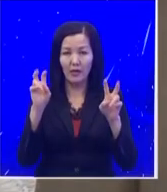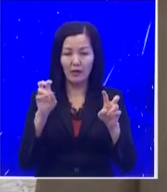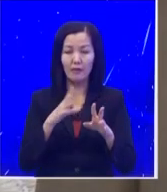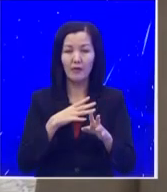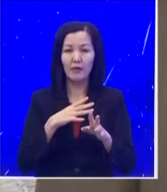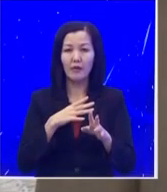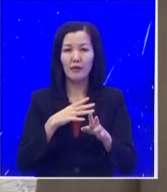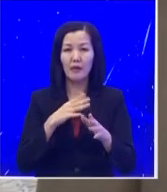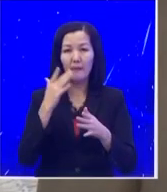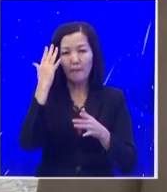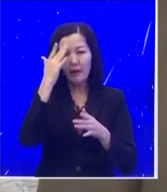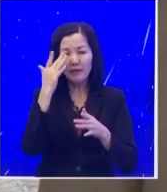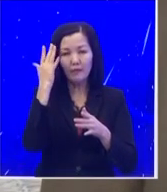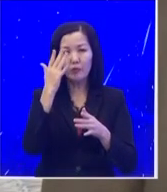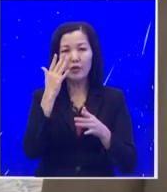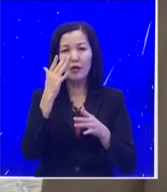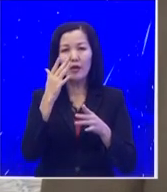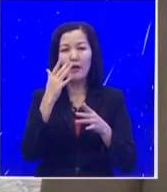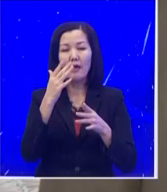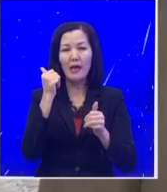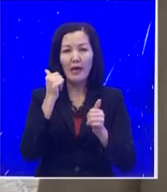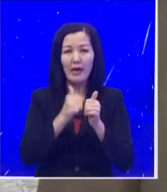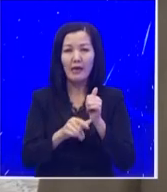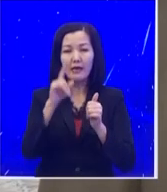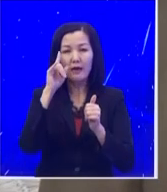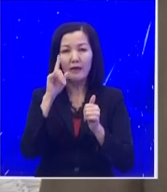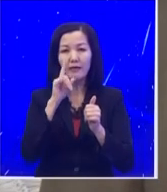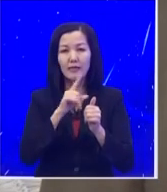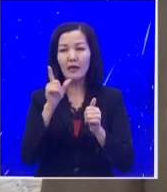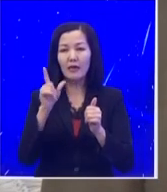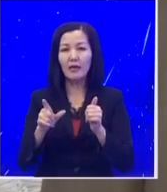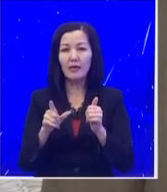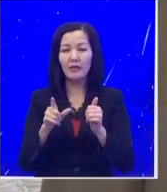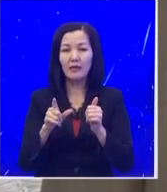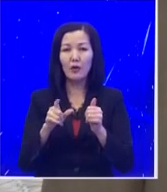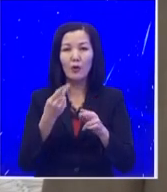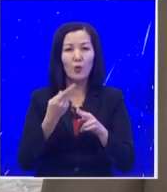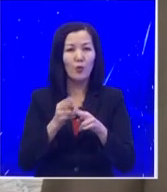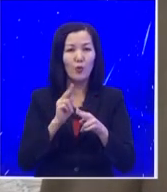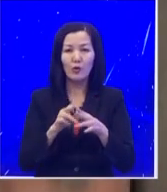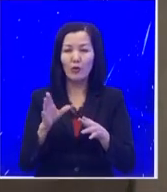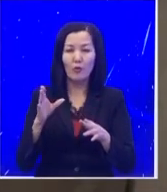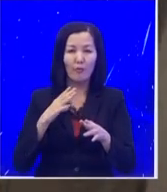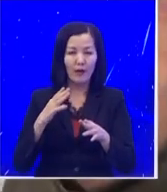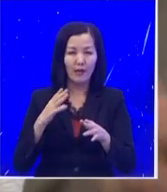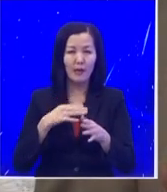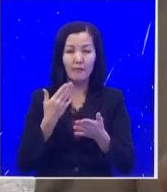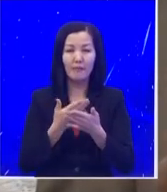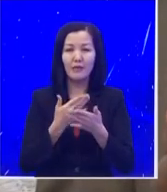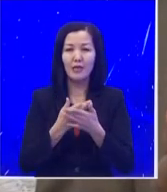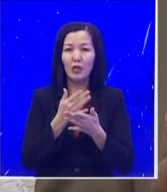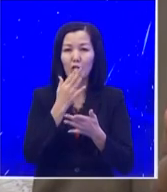романның мазмұны деген әр қазақ үшін табылмайтын қазына. Мысалы, шетелден